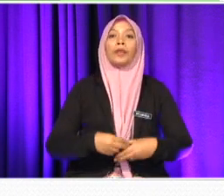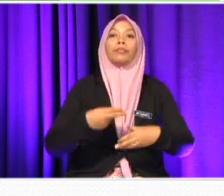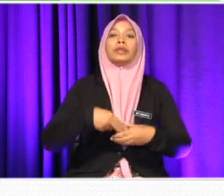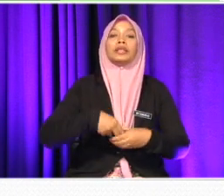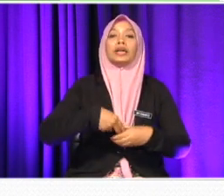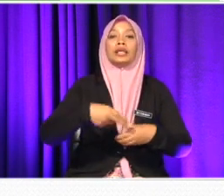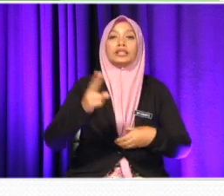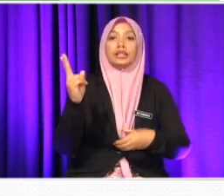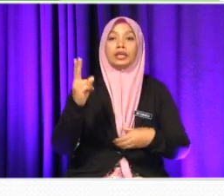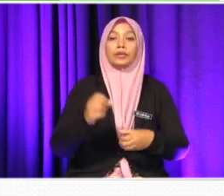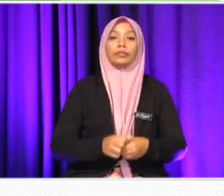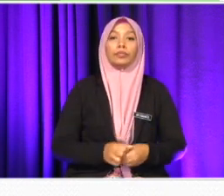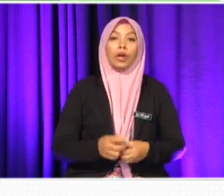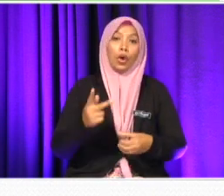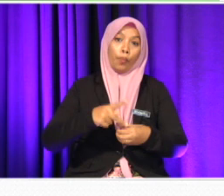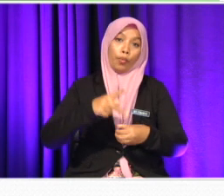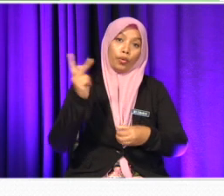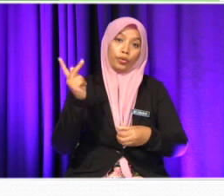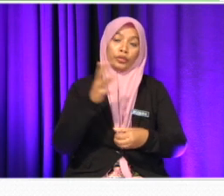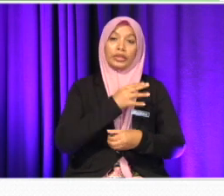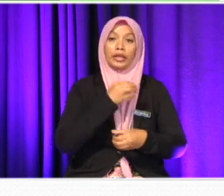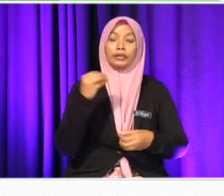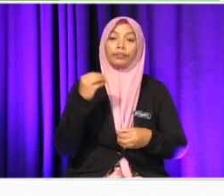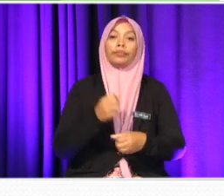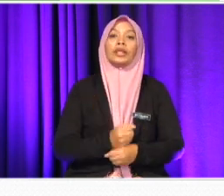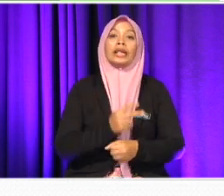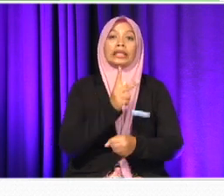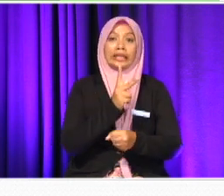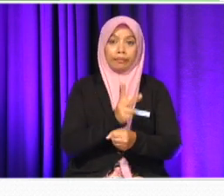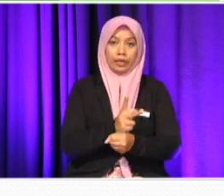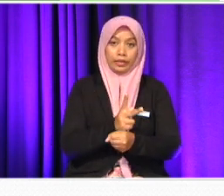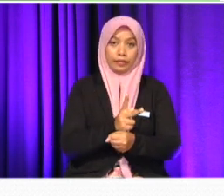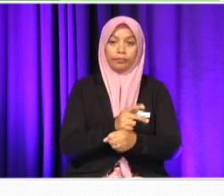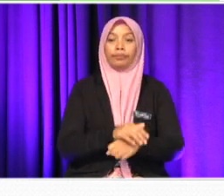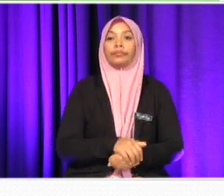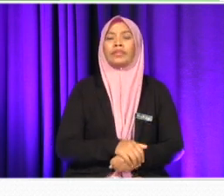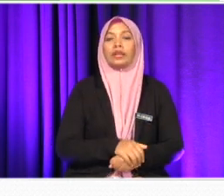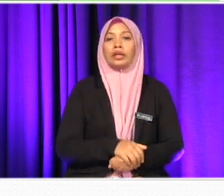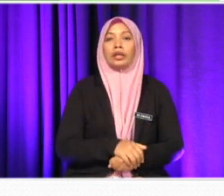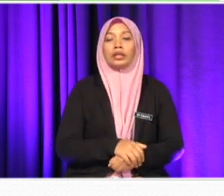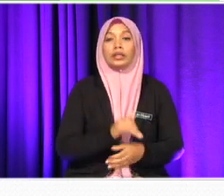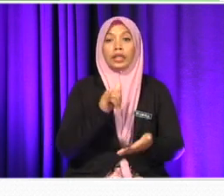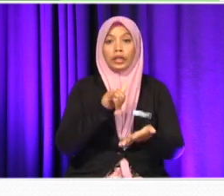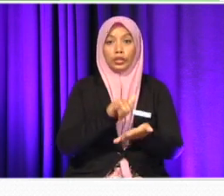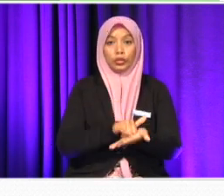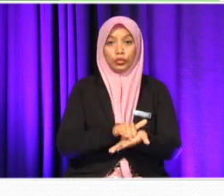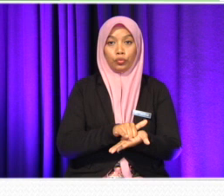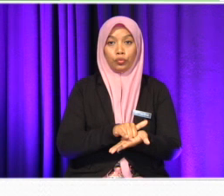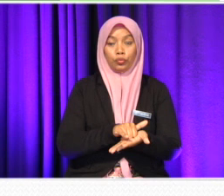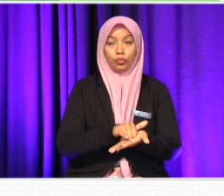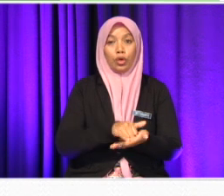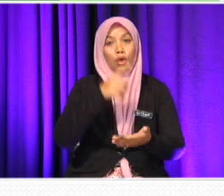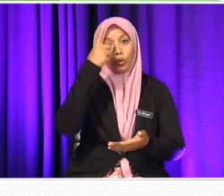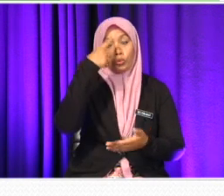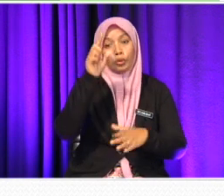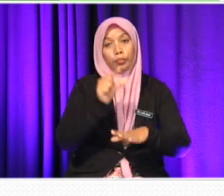Prima Amerika itu tadi yang pertama menukar yang kedua menghasilkan produk atau primatan yaitu menghasilkan produk atau primatan untuk